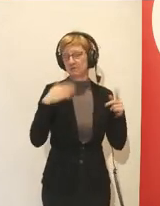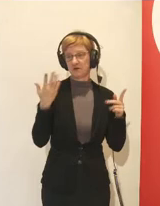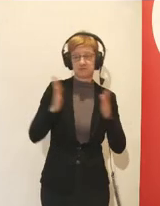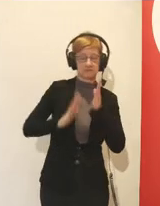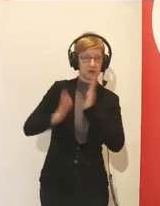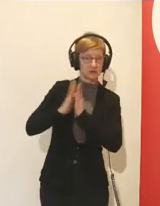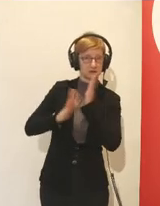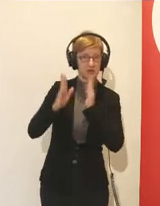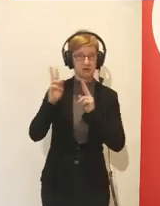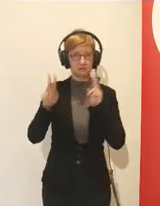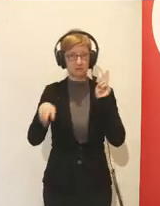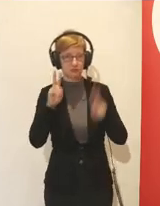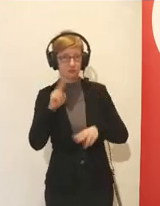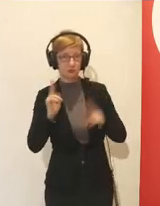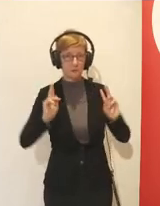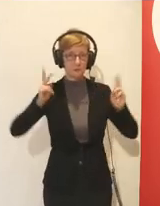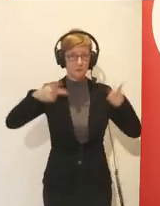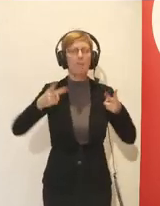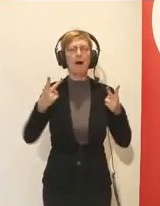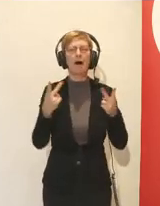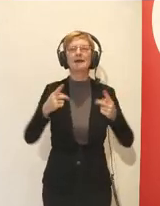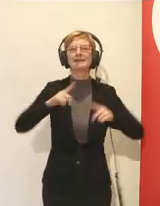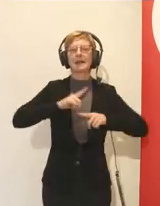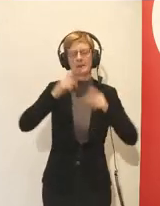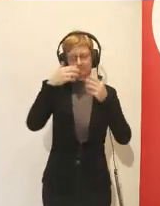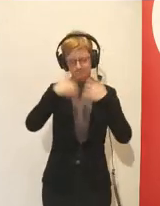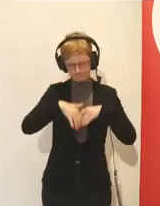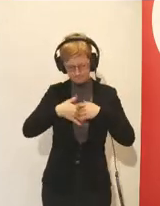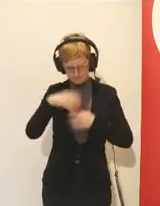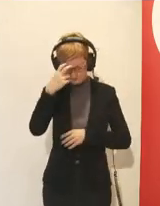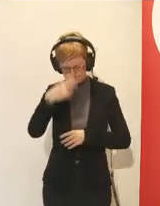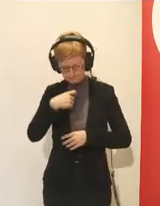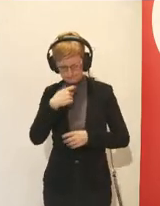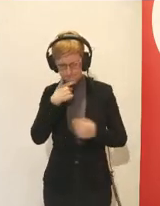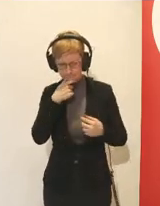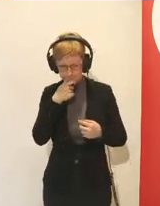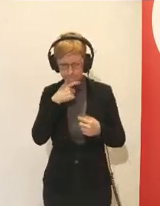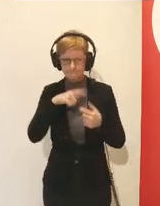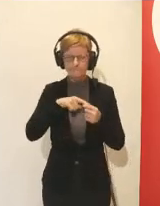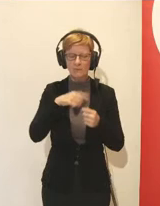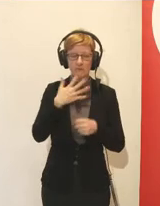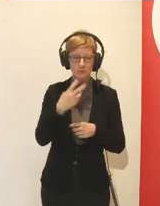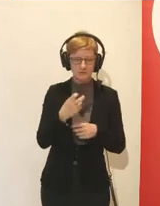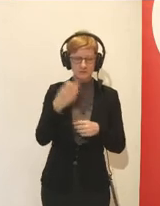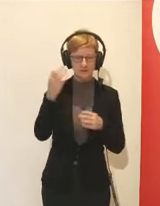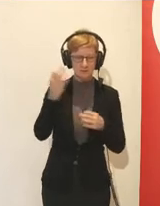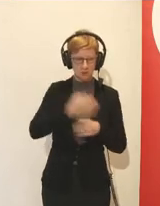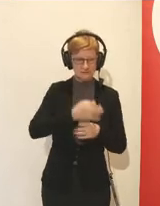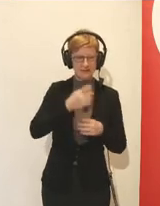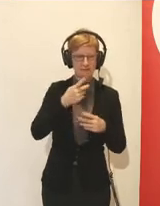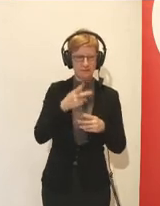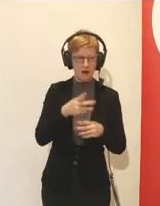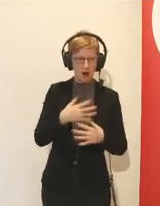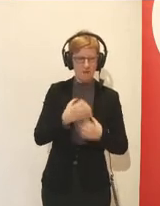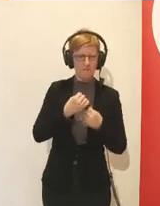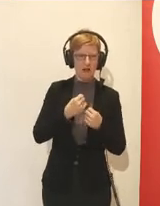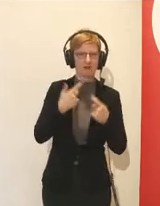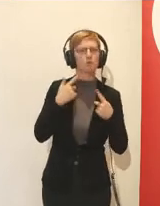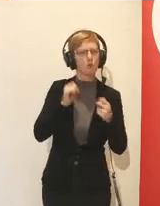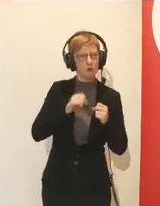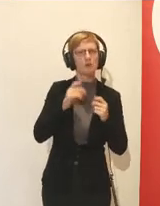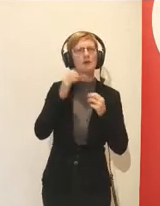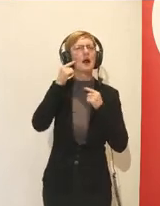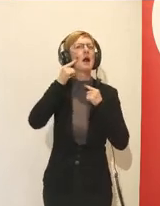zu sagen aber das was mich natürlich umtreibt ist also nicht jeder von diesen 25 prozent der anfällig ist dafür ist ja bisher